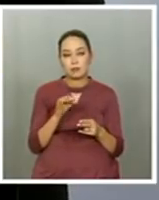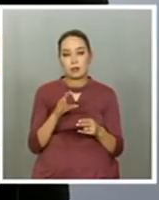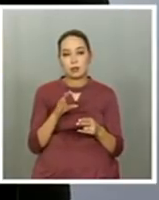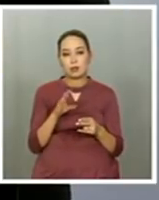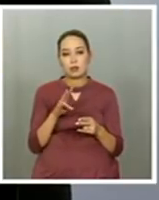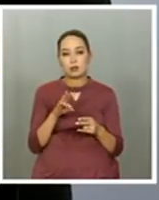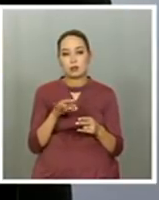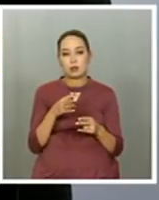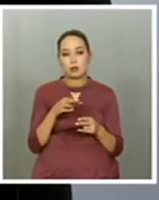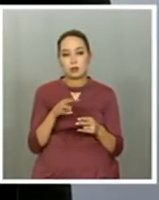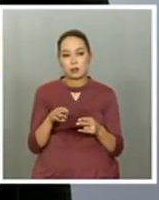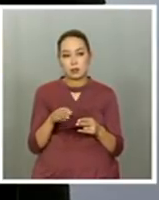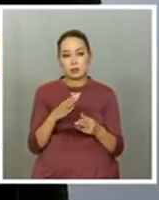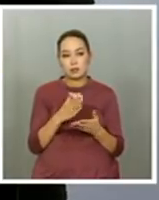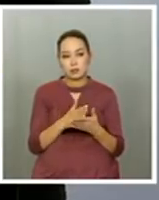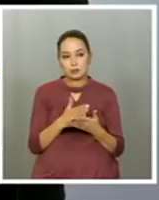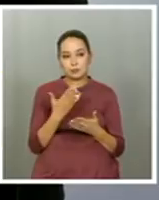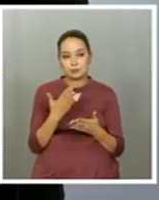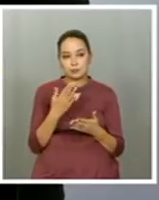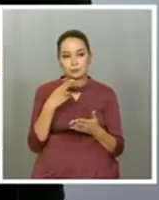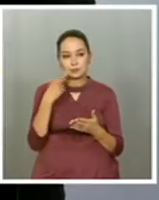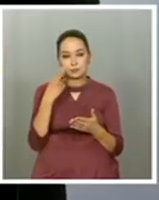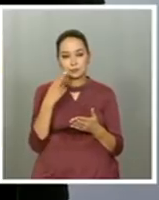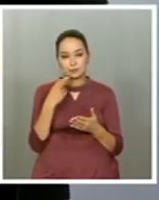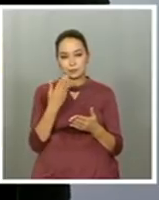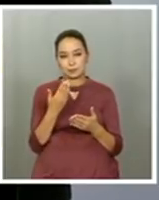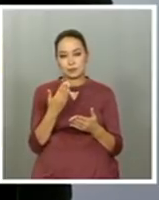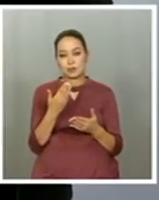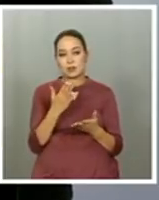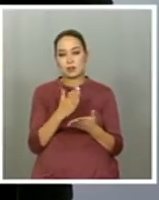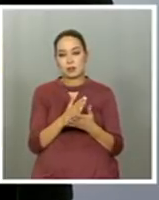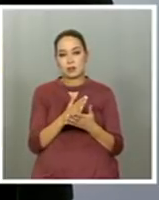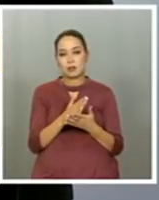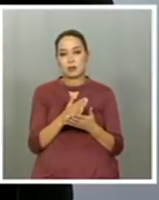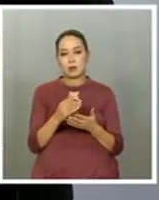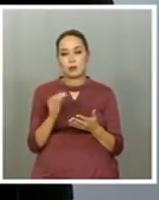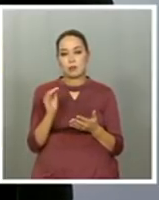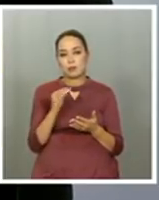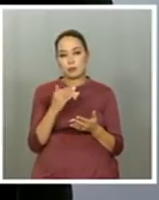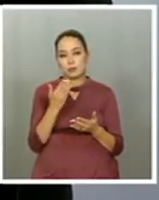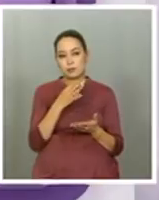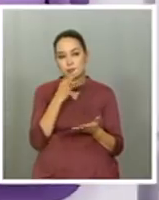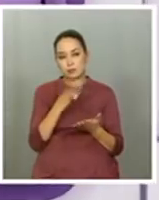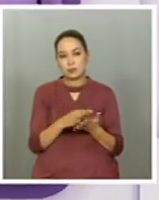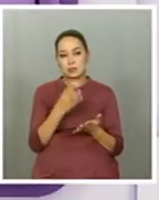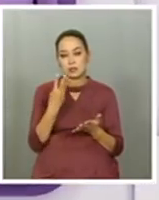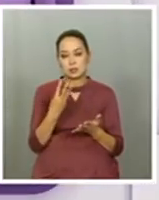түсі күлгін болып келеді. Және реакция нәтижесінде хлорсутек түзіледі.